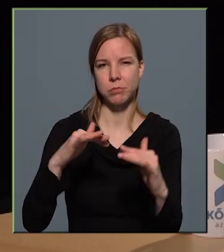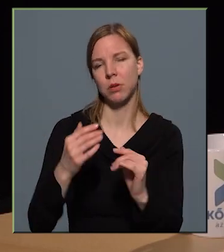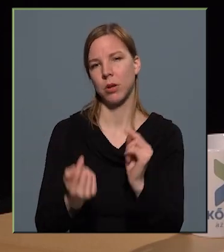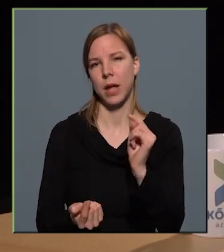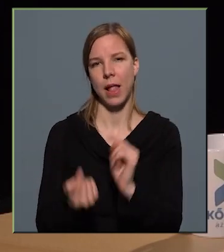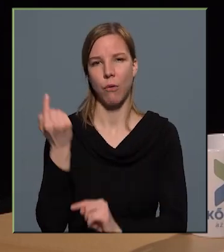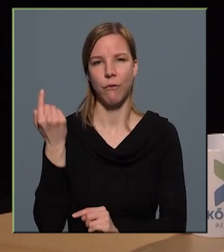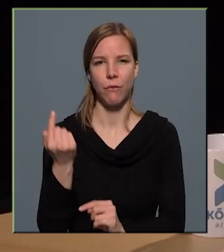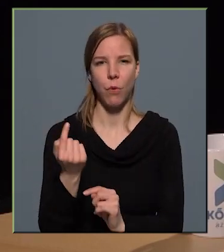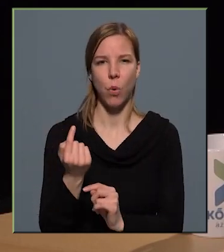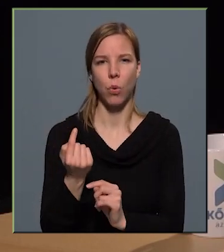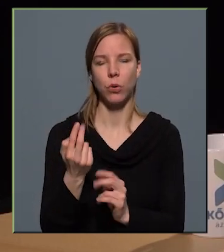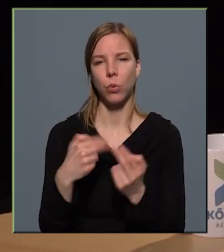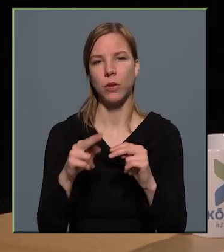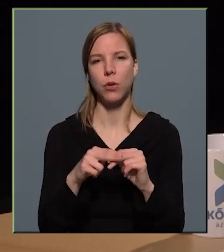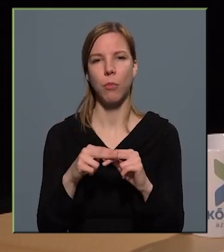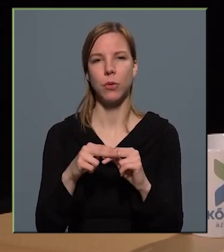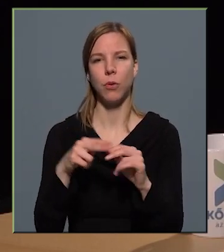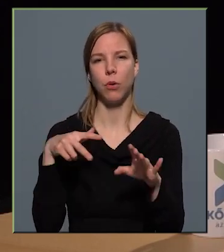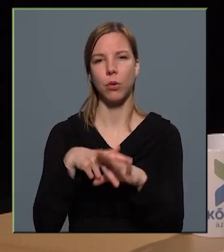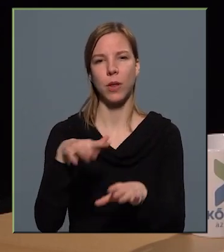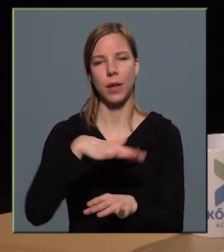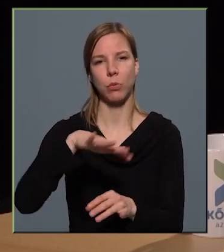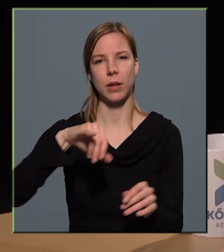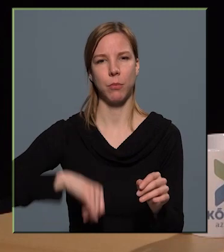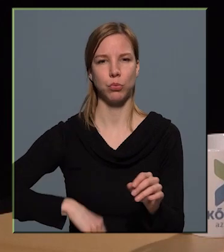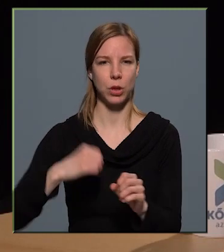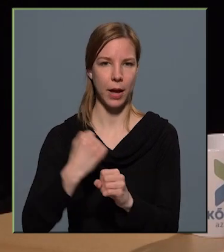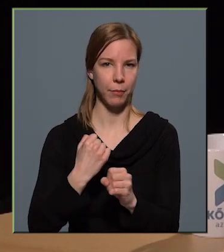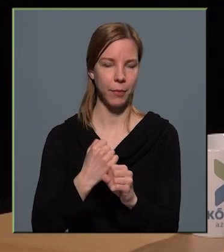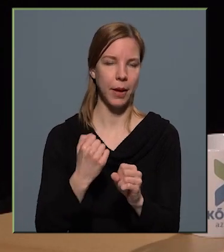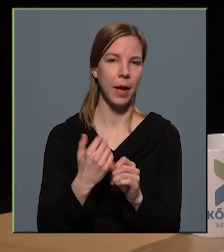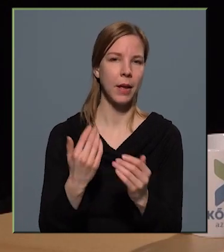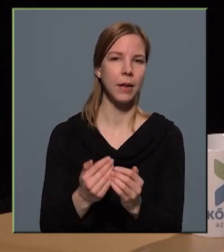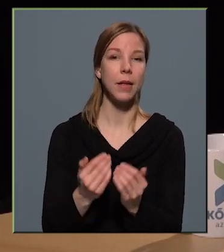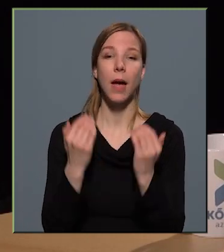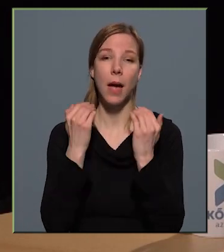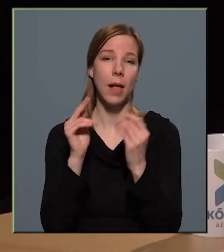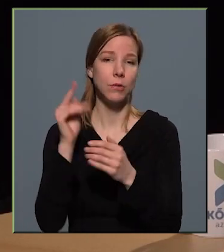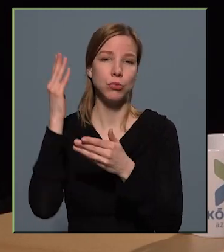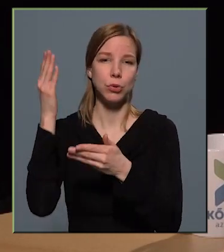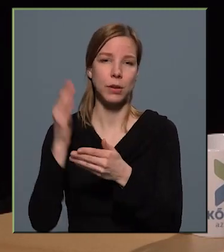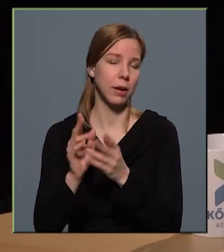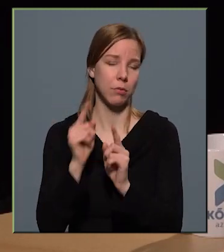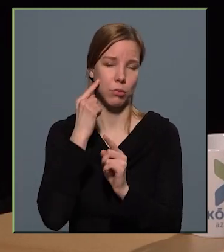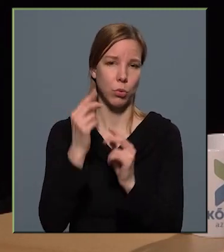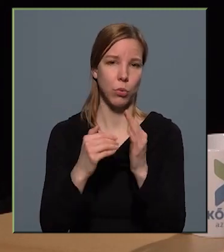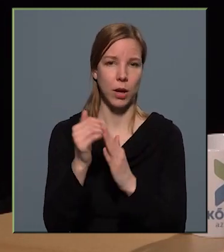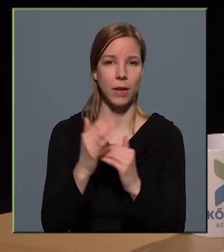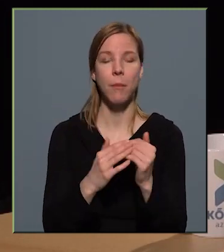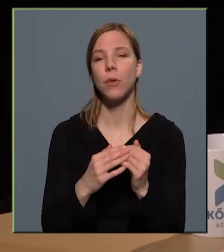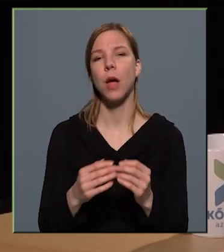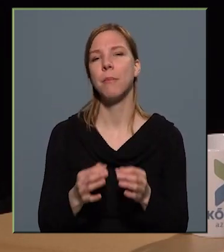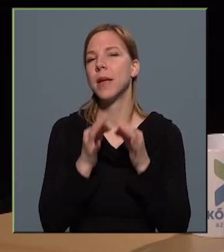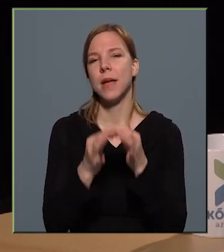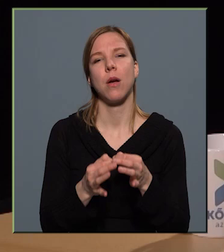előfordulnak gyakrabban közterületi bűncselekmények, de hál' Istennek azért ezek kezelhetőek, illetve hát az örök sláger téma az